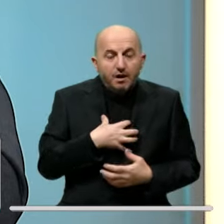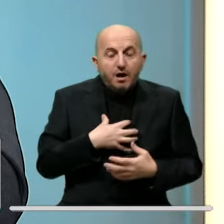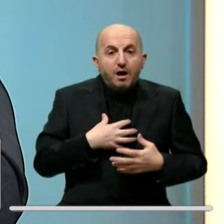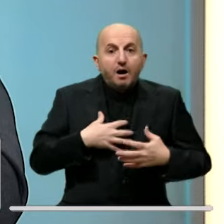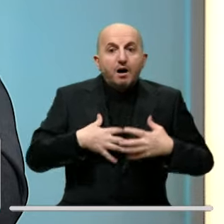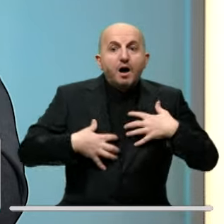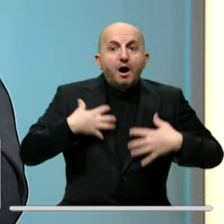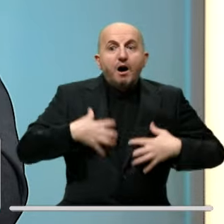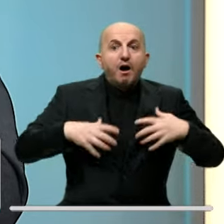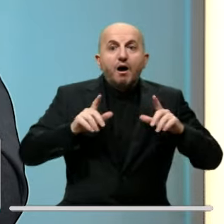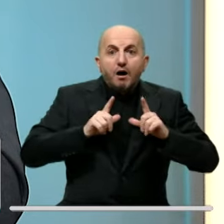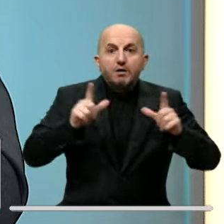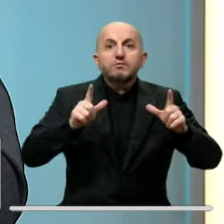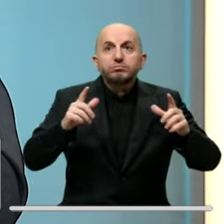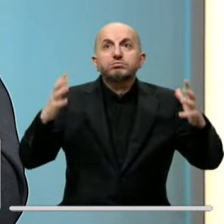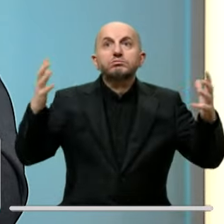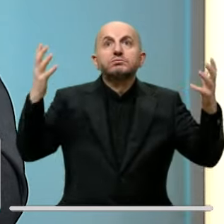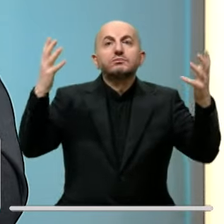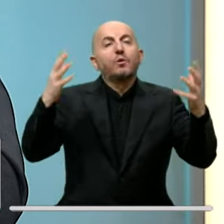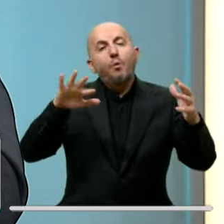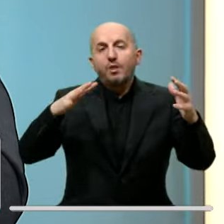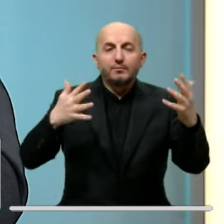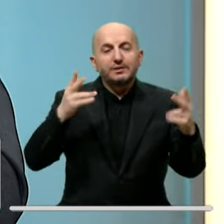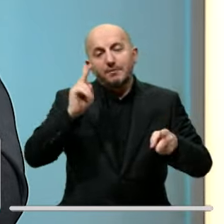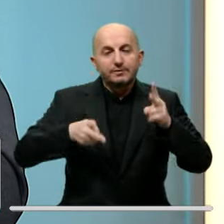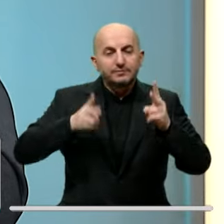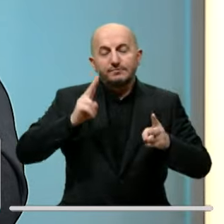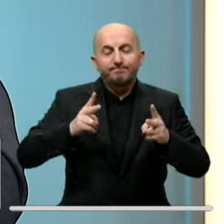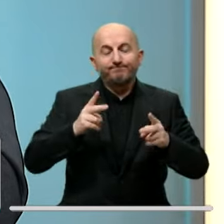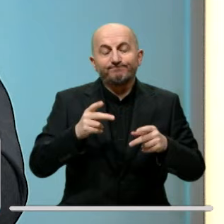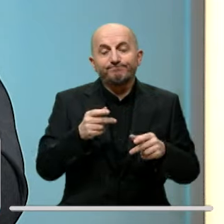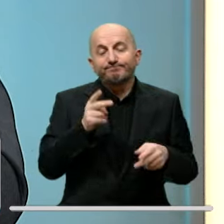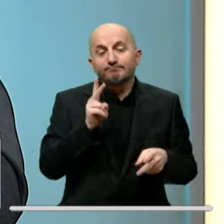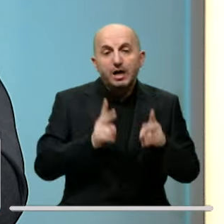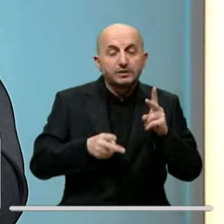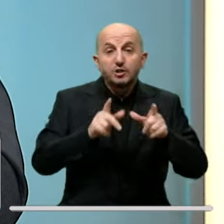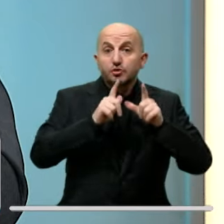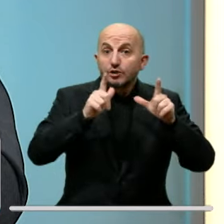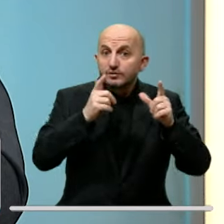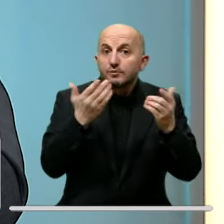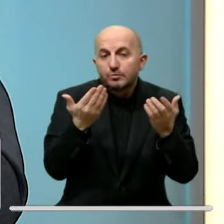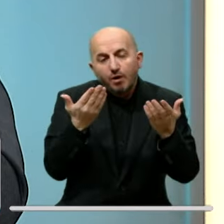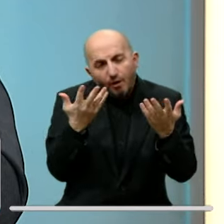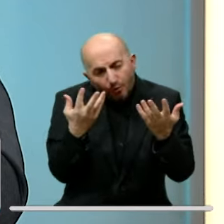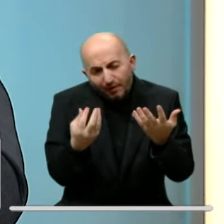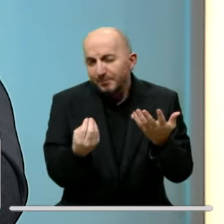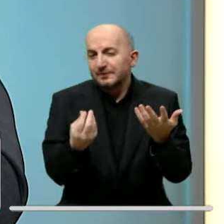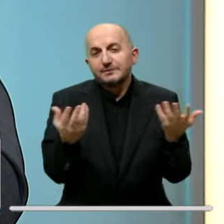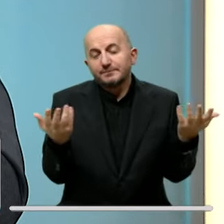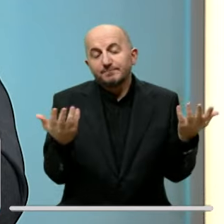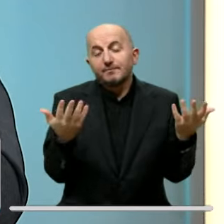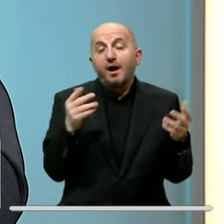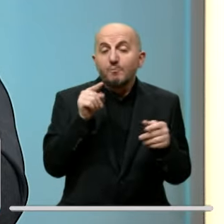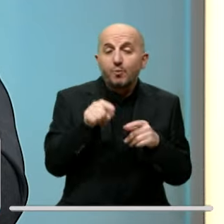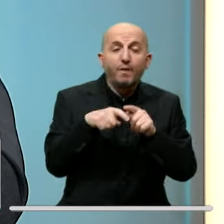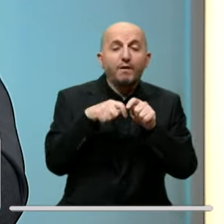coşabilir. Bazı zamanlarda biraz daha sesli dua yapabilir. Yani buradaki